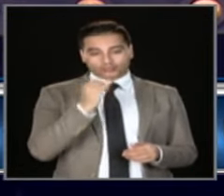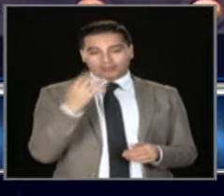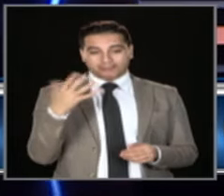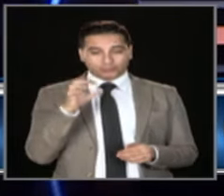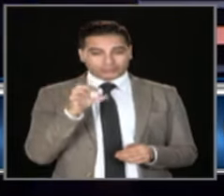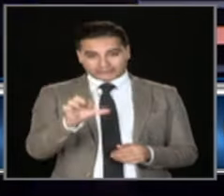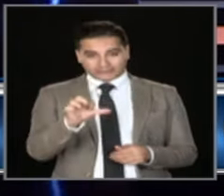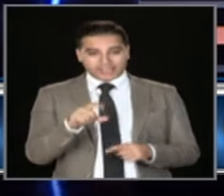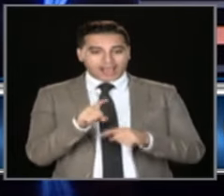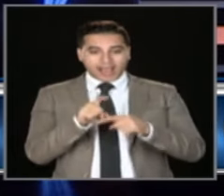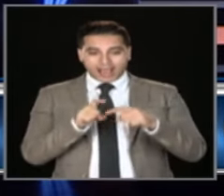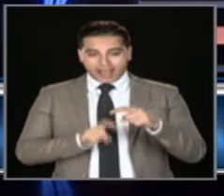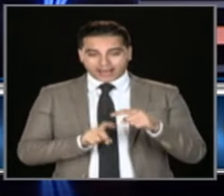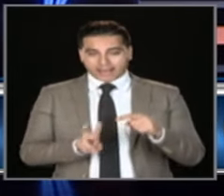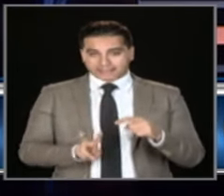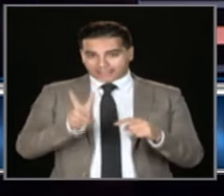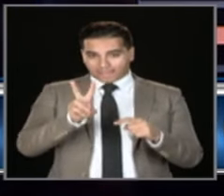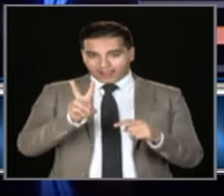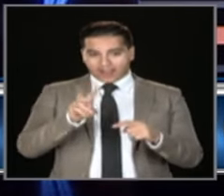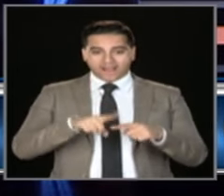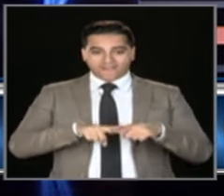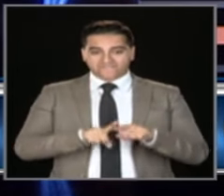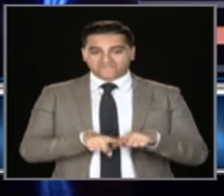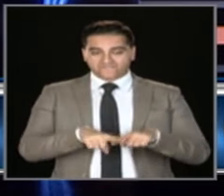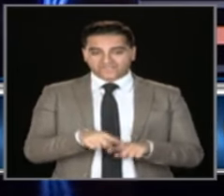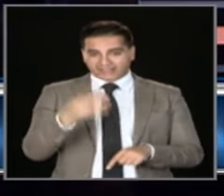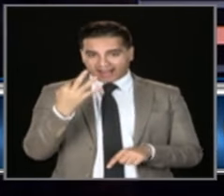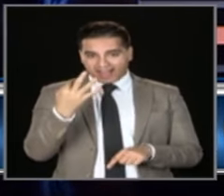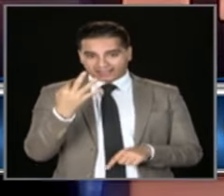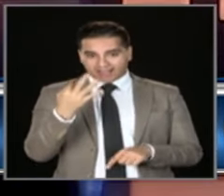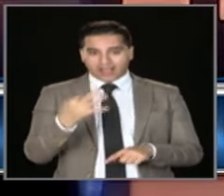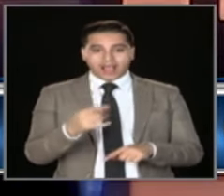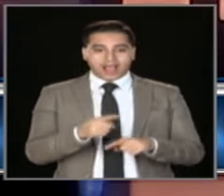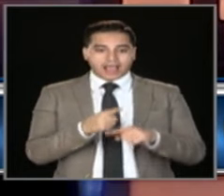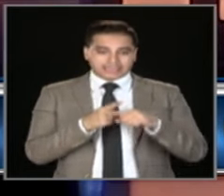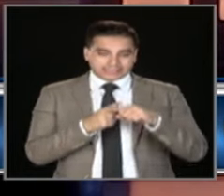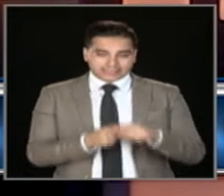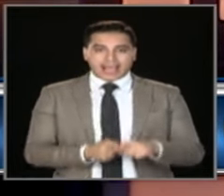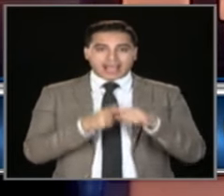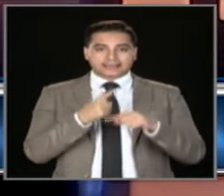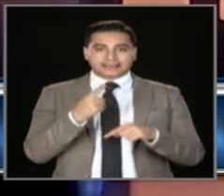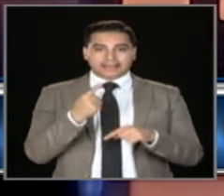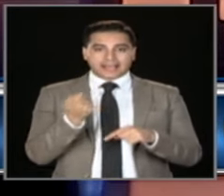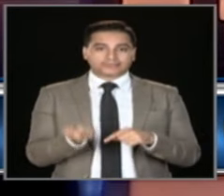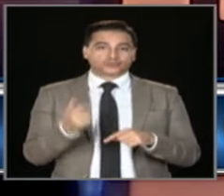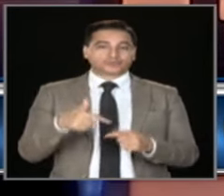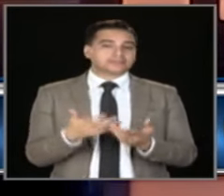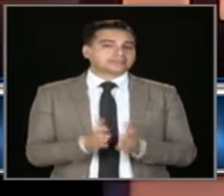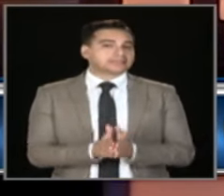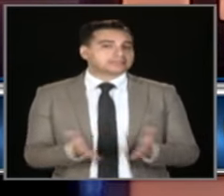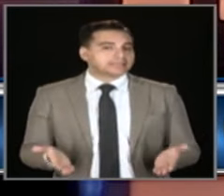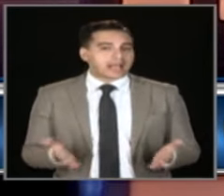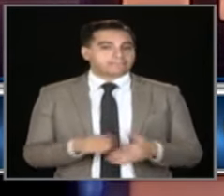595 على 7 في 3 زائد 65 يساوي